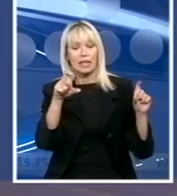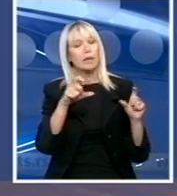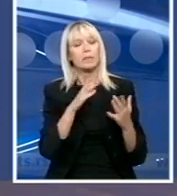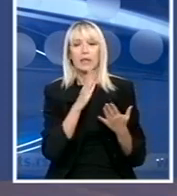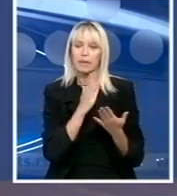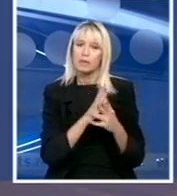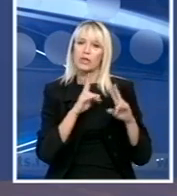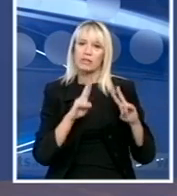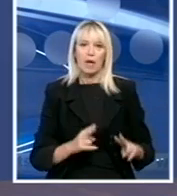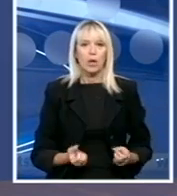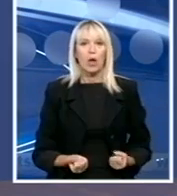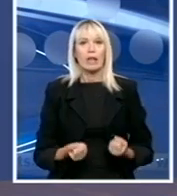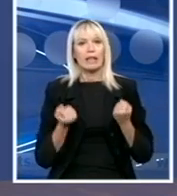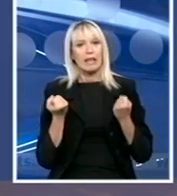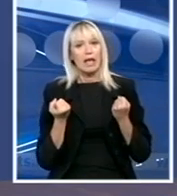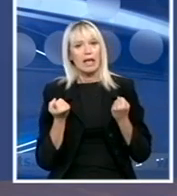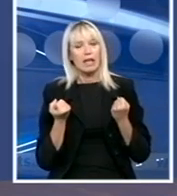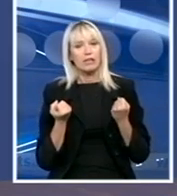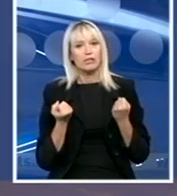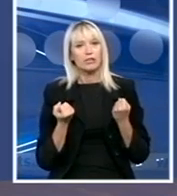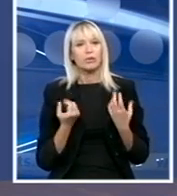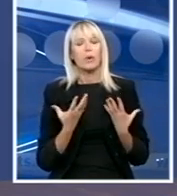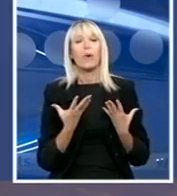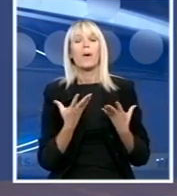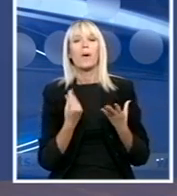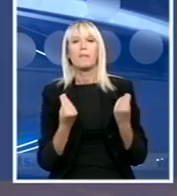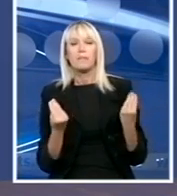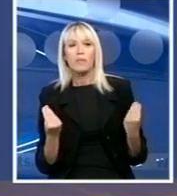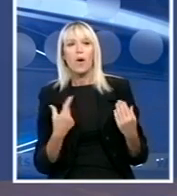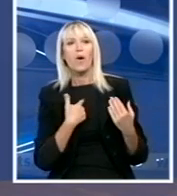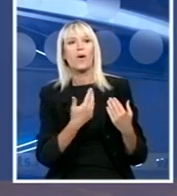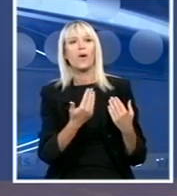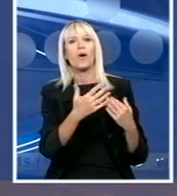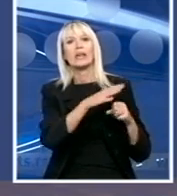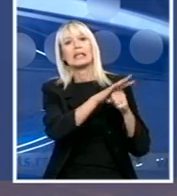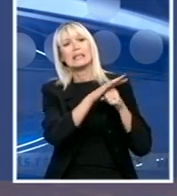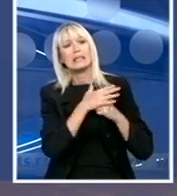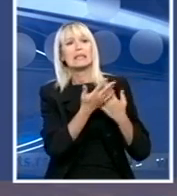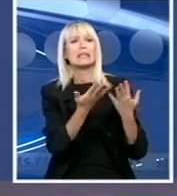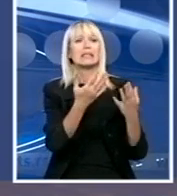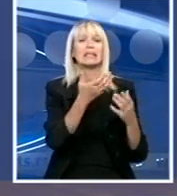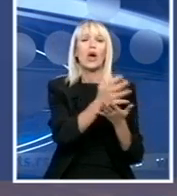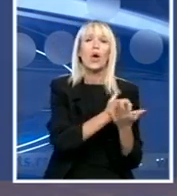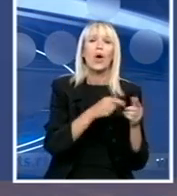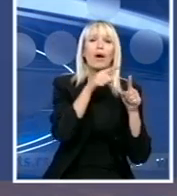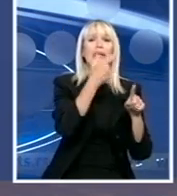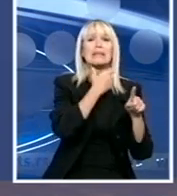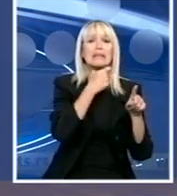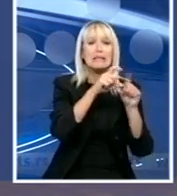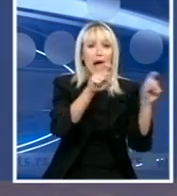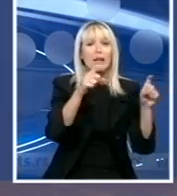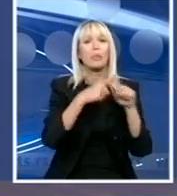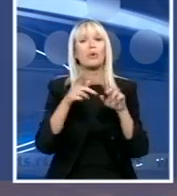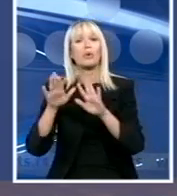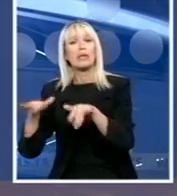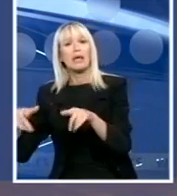Velikih pritisaka je bilo i sa strane korisnika domova, ali i sa strane onih koji su njihova rodbina. I